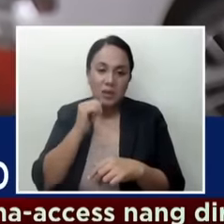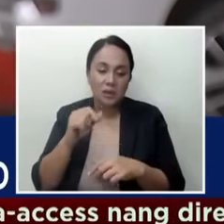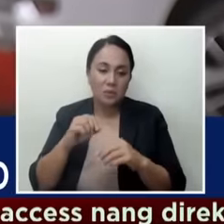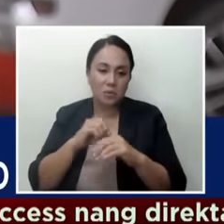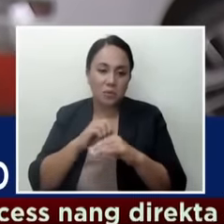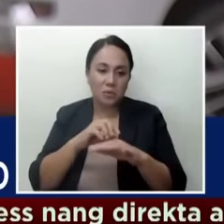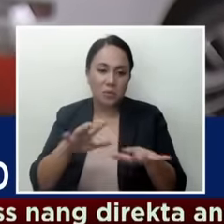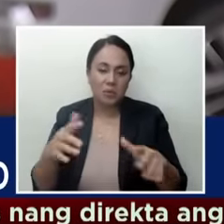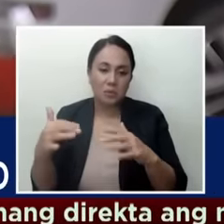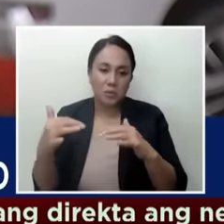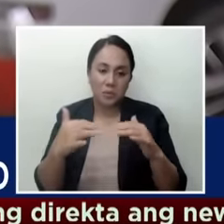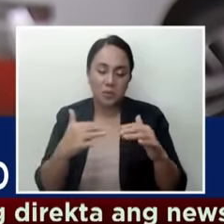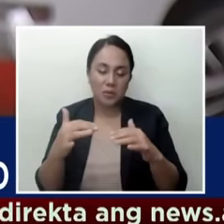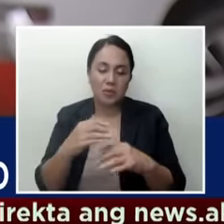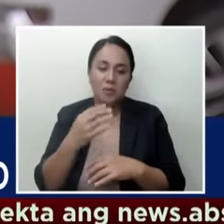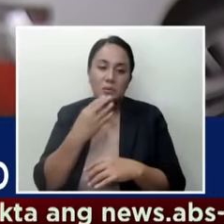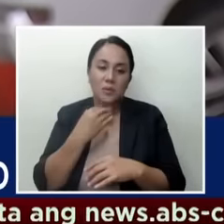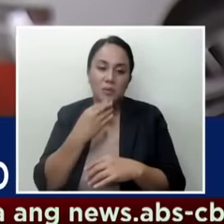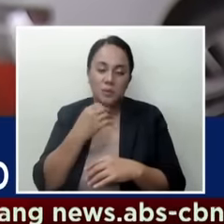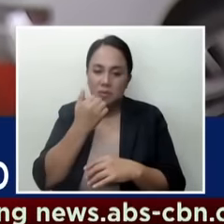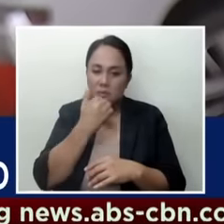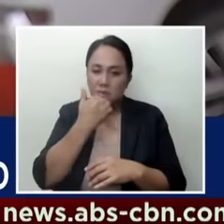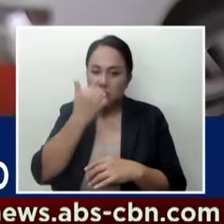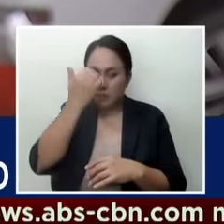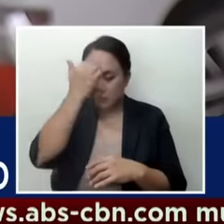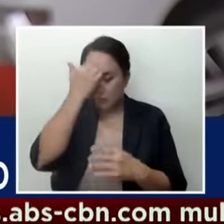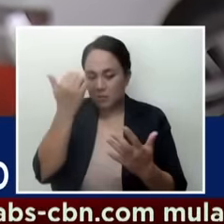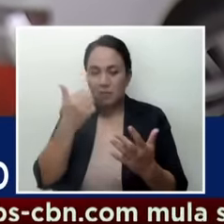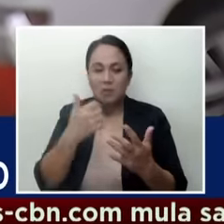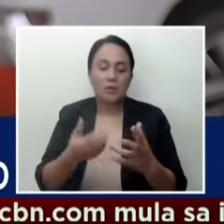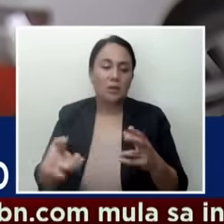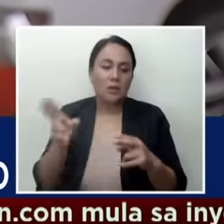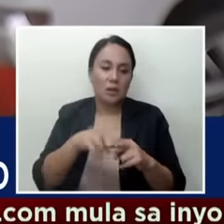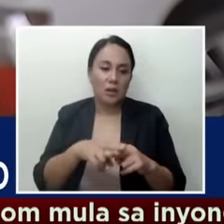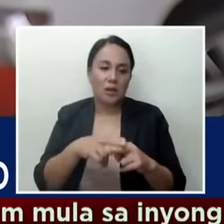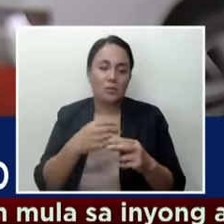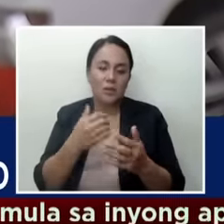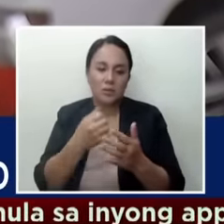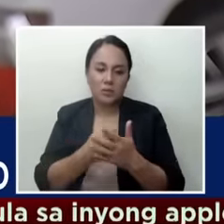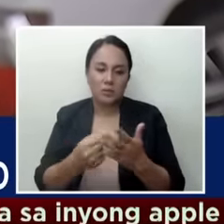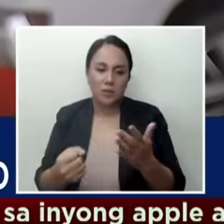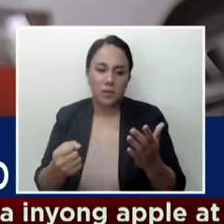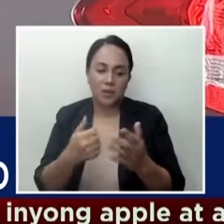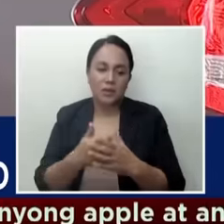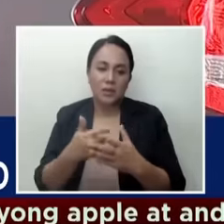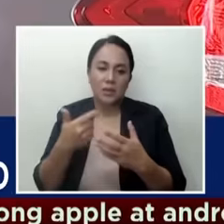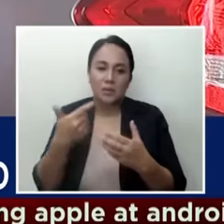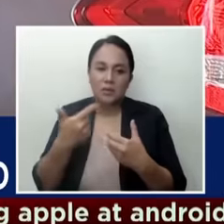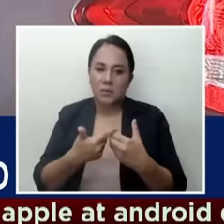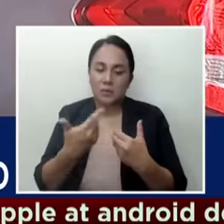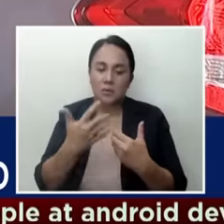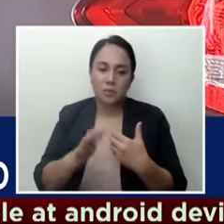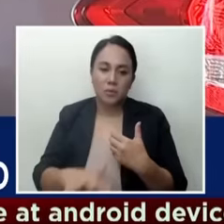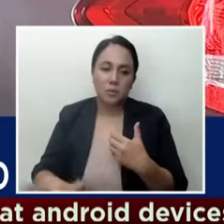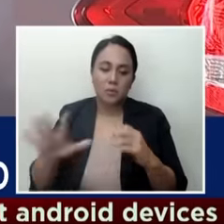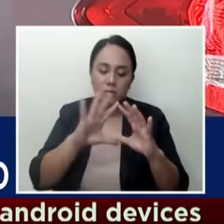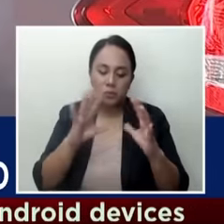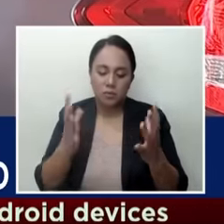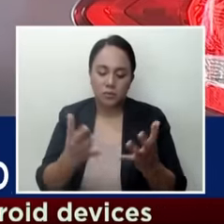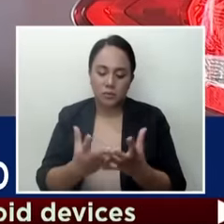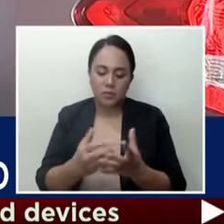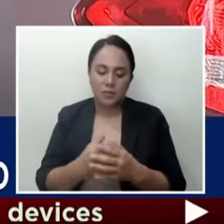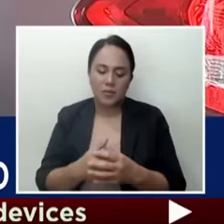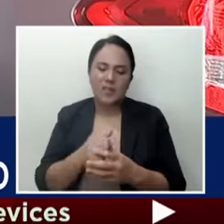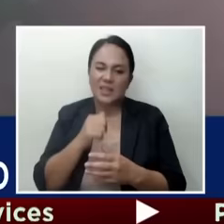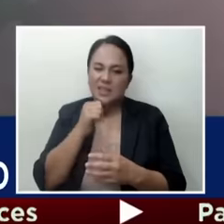ang giyera ng Israel sa Hamas at nadagdagan pa ang supply ng langis sa buong mundo? Hindi ganun kasimple